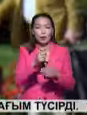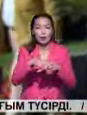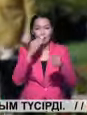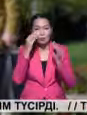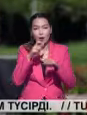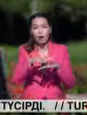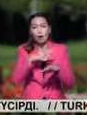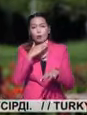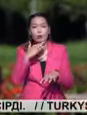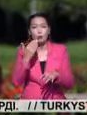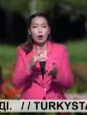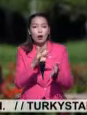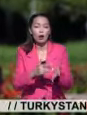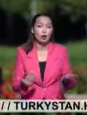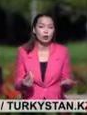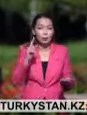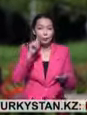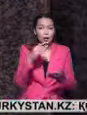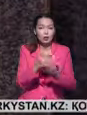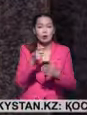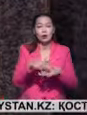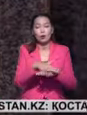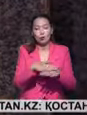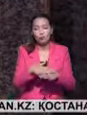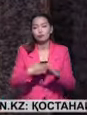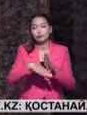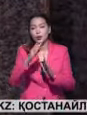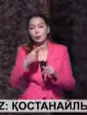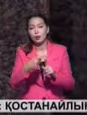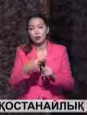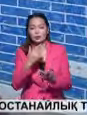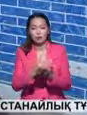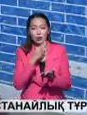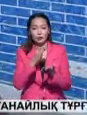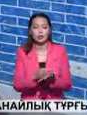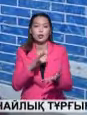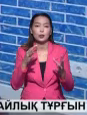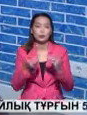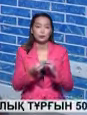бөлігі қалада тұратындығын ескерсек, бұған тұрғындар оң бағасын береді деп есептейді.